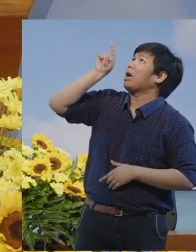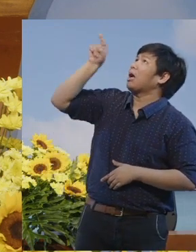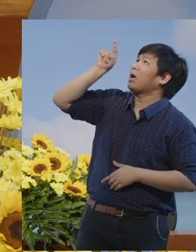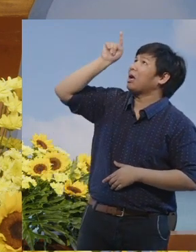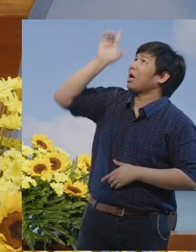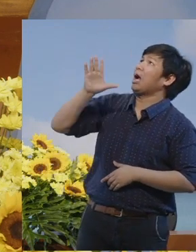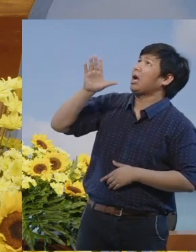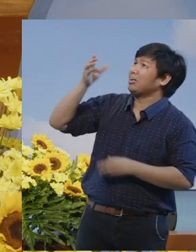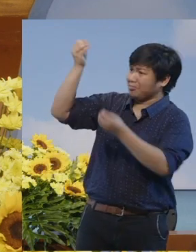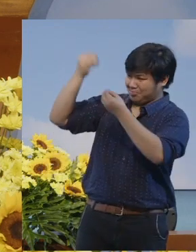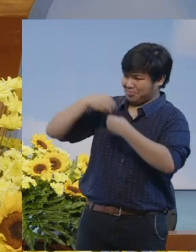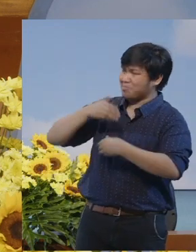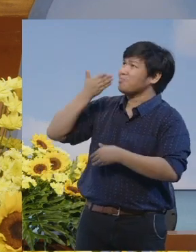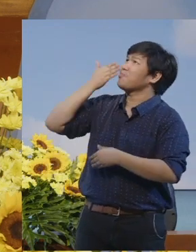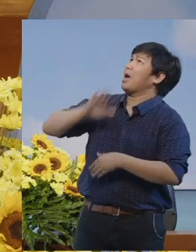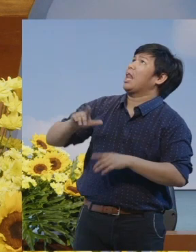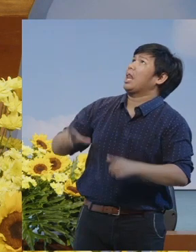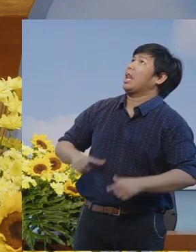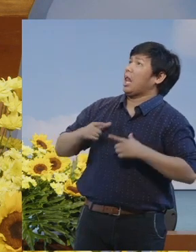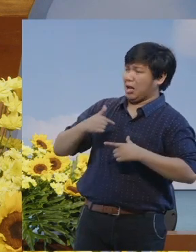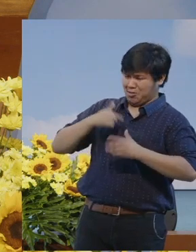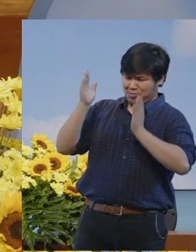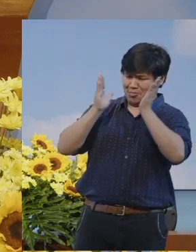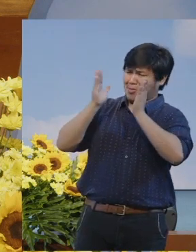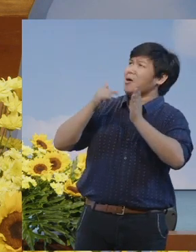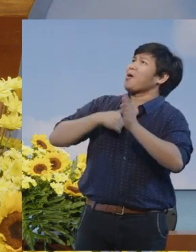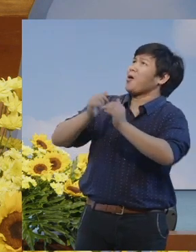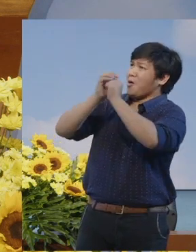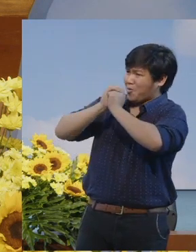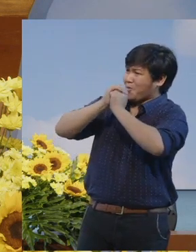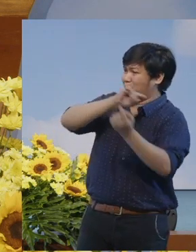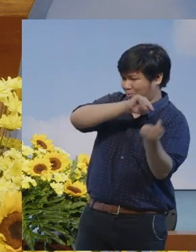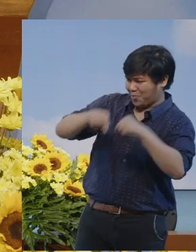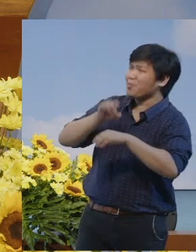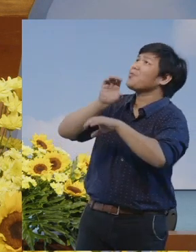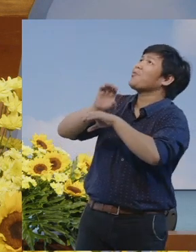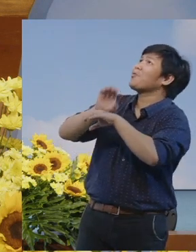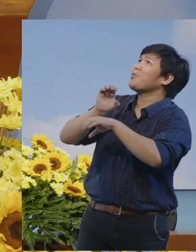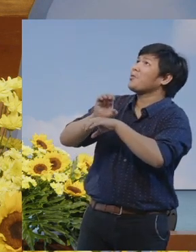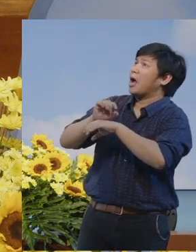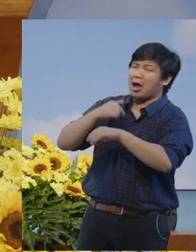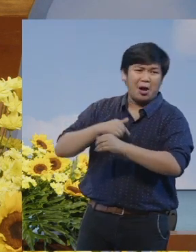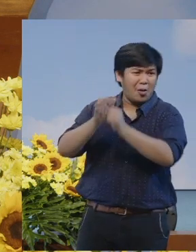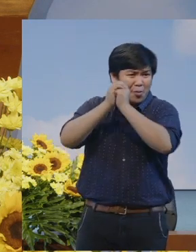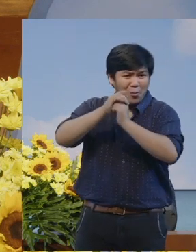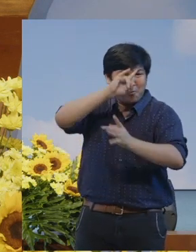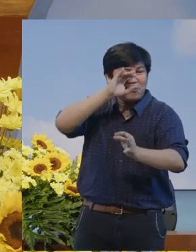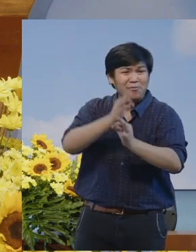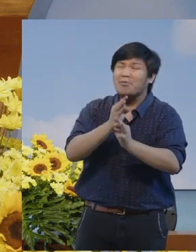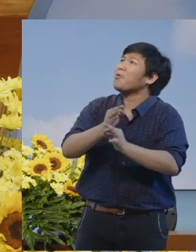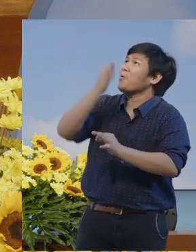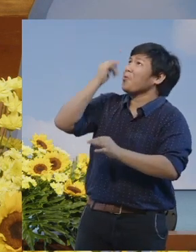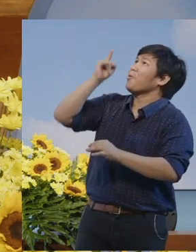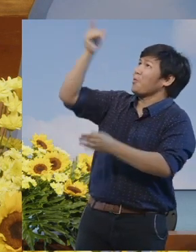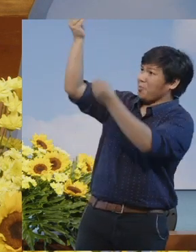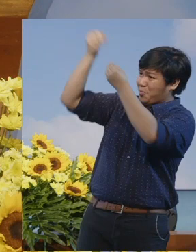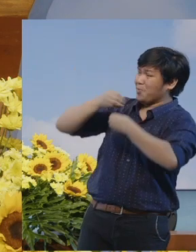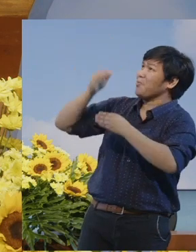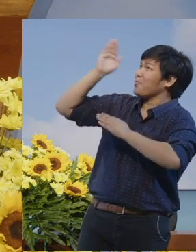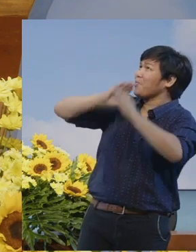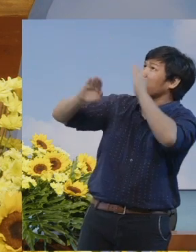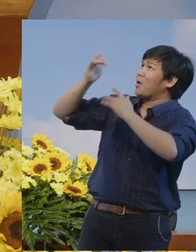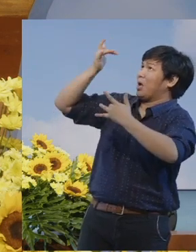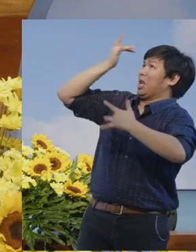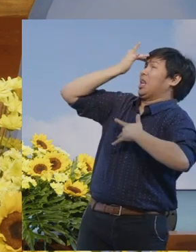Panginoon? Ako yung naglilingkod sa iyo, ako yung nagsisimba tuwing Linggo. Ako'y nananalig sa iyo. Bakit mo ako binigyan ng